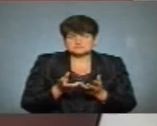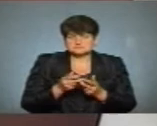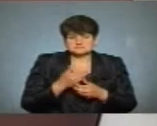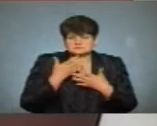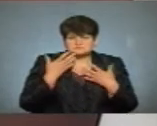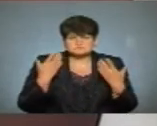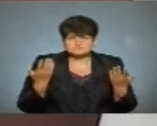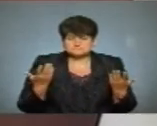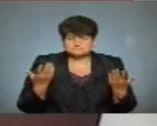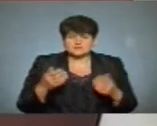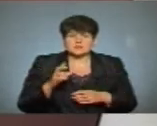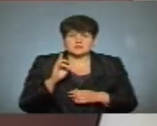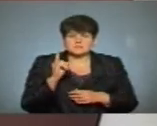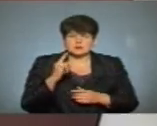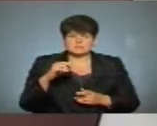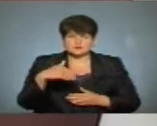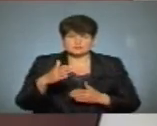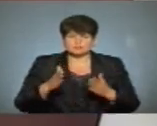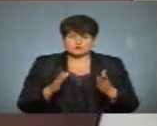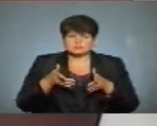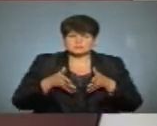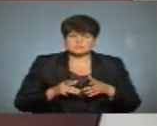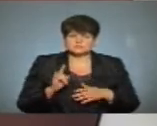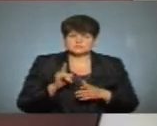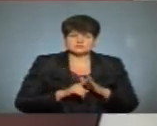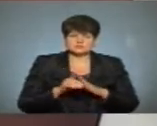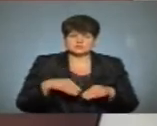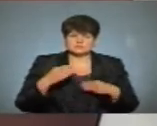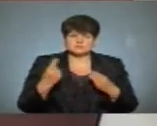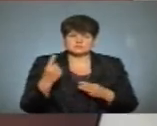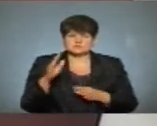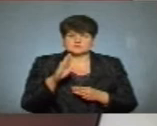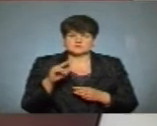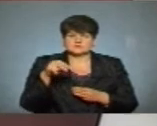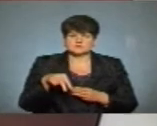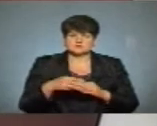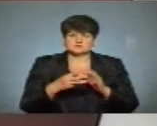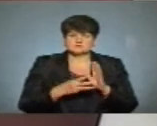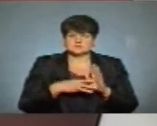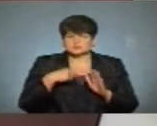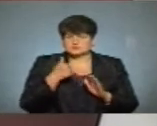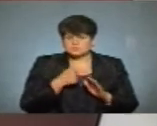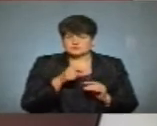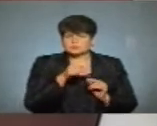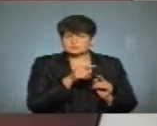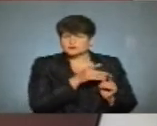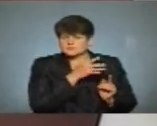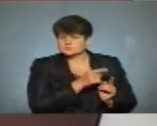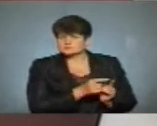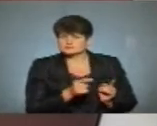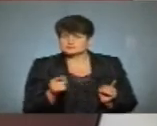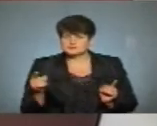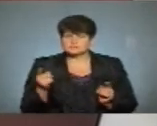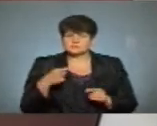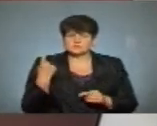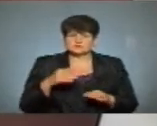ведуть. Бейбі-бокси при народженні дитини в Україні почали видавати з 1 вересня 2018 року. Відтоді на Тернопільщині